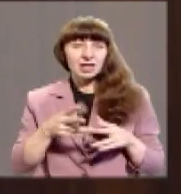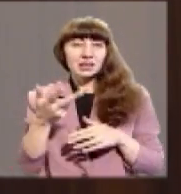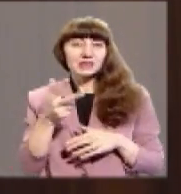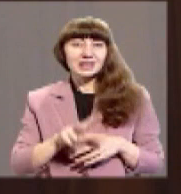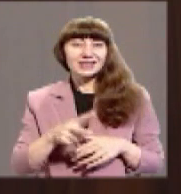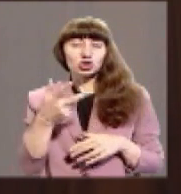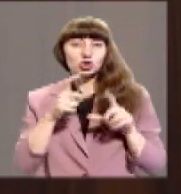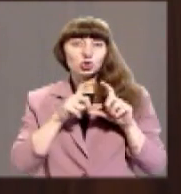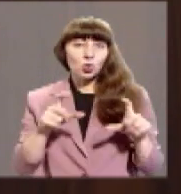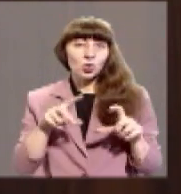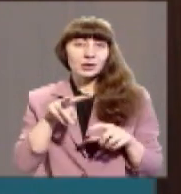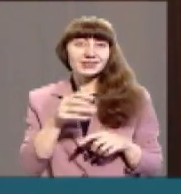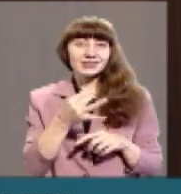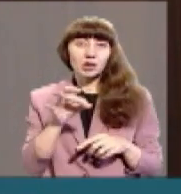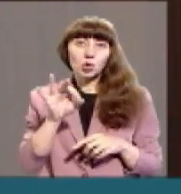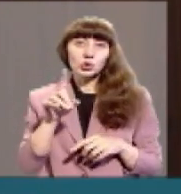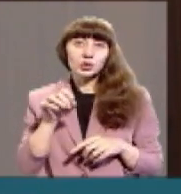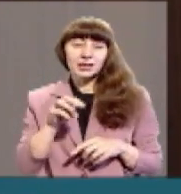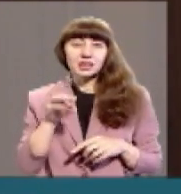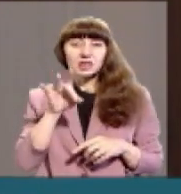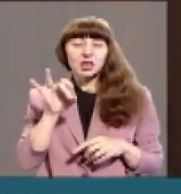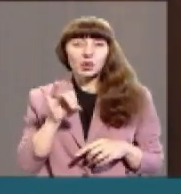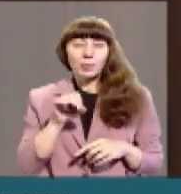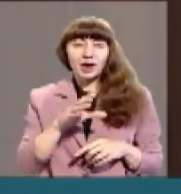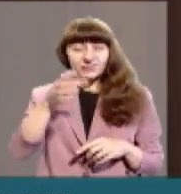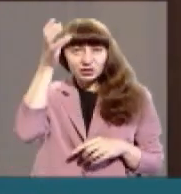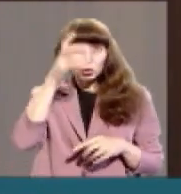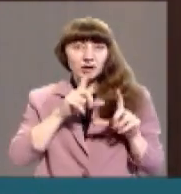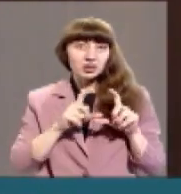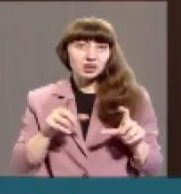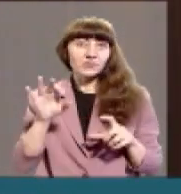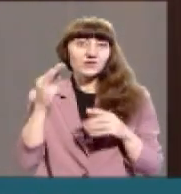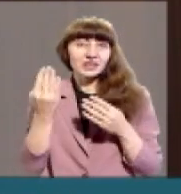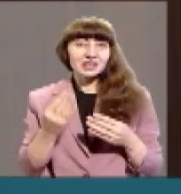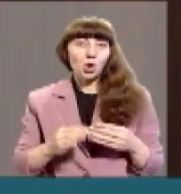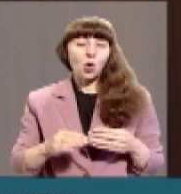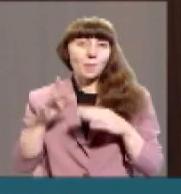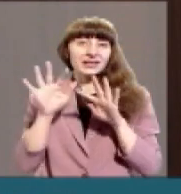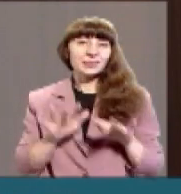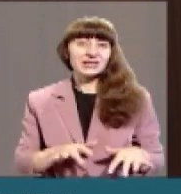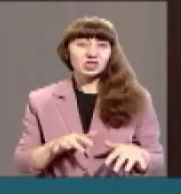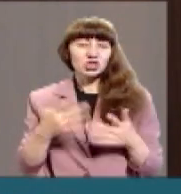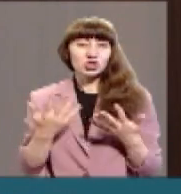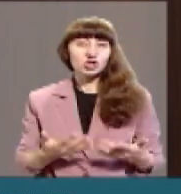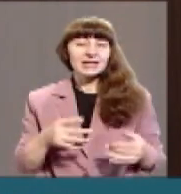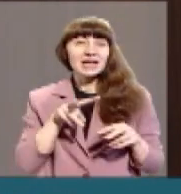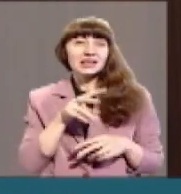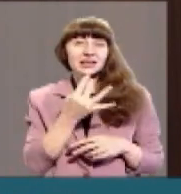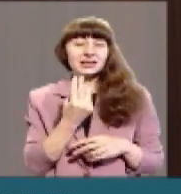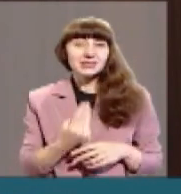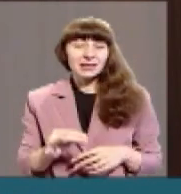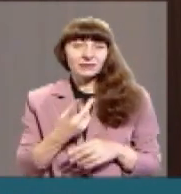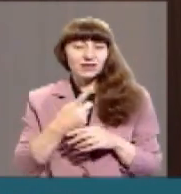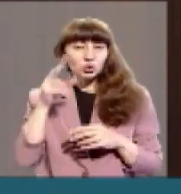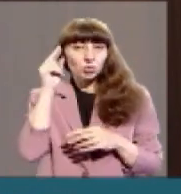школы. Школа-лицей УЗАД, Назарбаев интеллектуальная школа и физико-математический лицей. У данных учебных